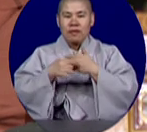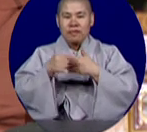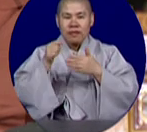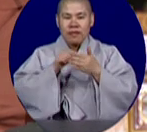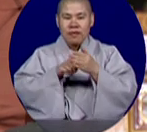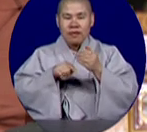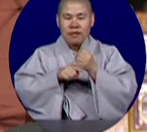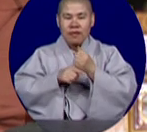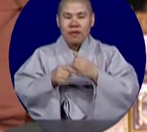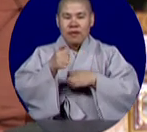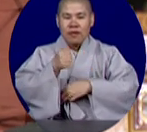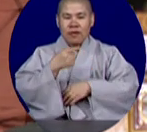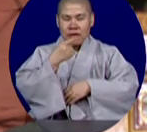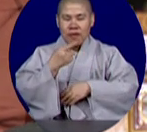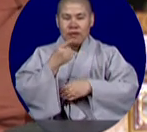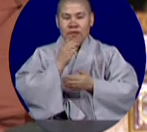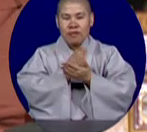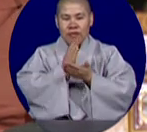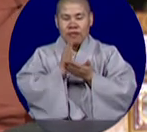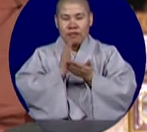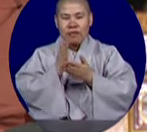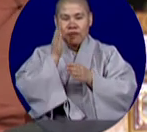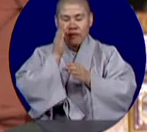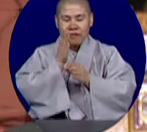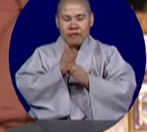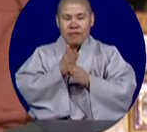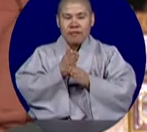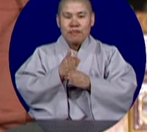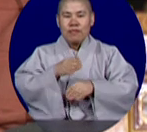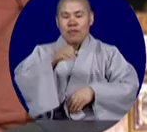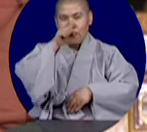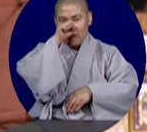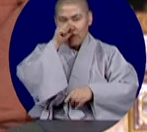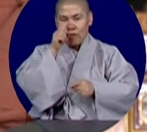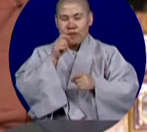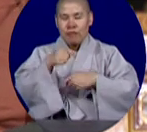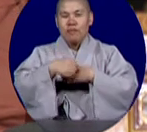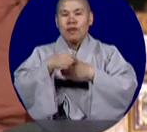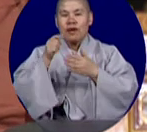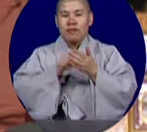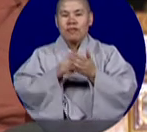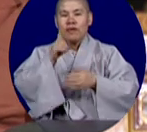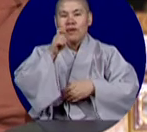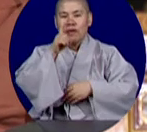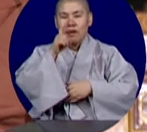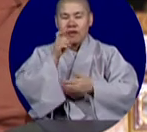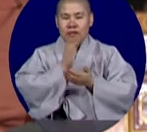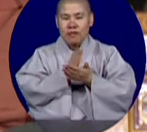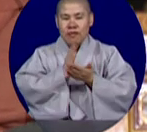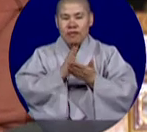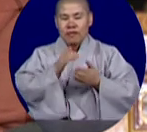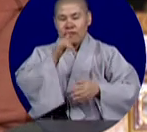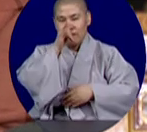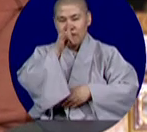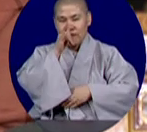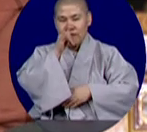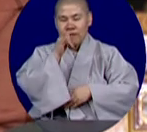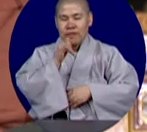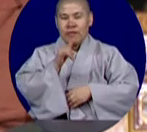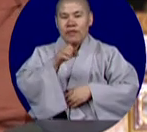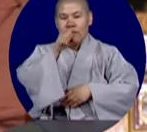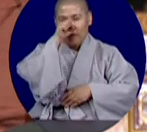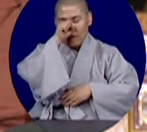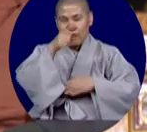그 쉬운 1가지 중에 좋은 마음이 11가지가 있어요. 그걸